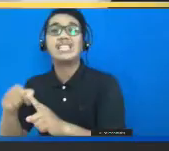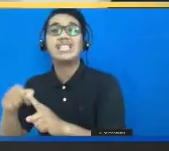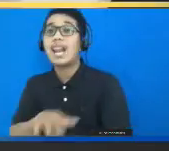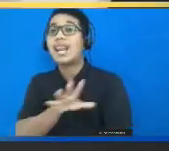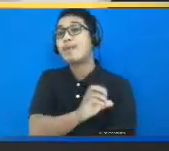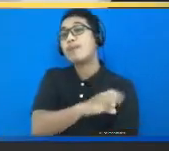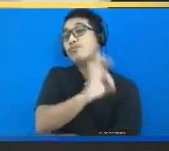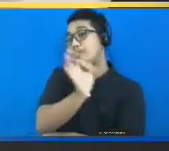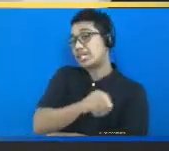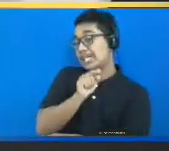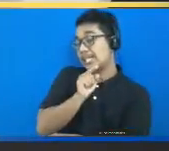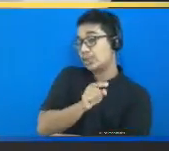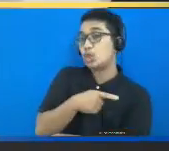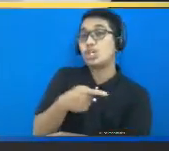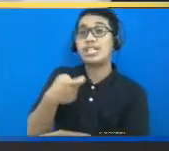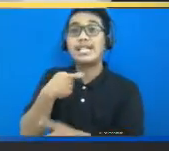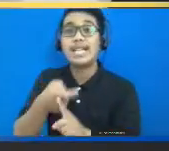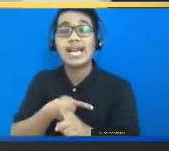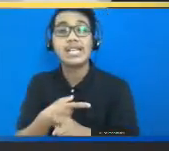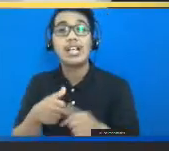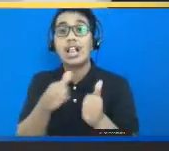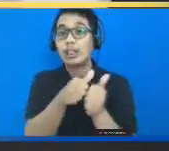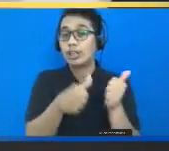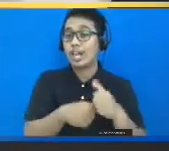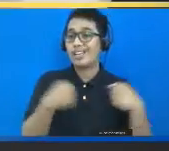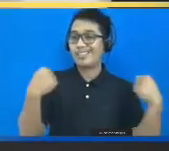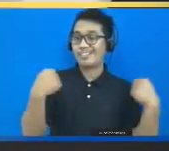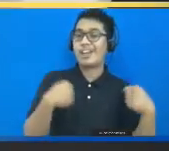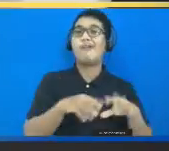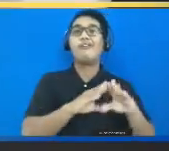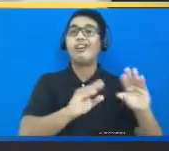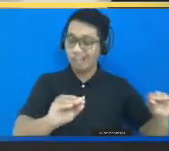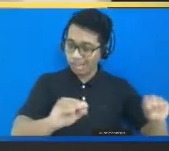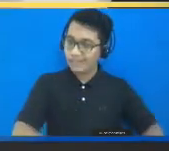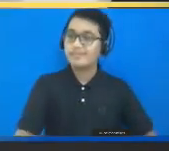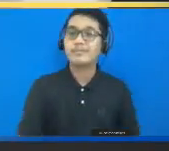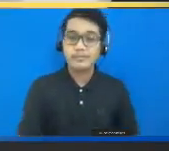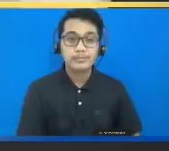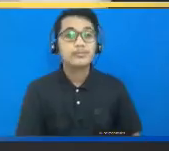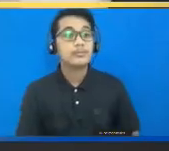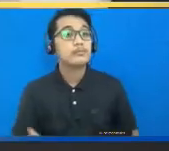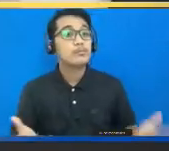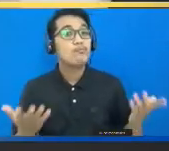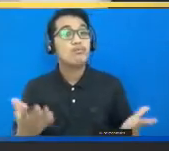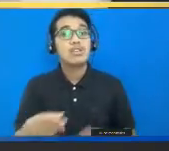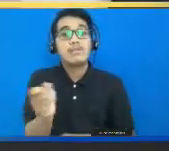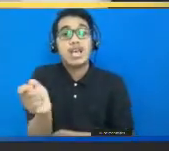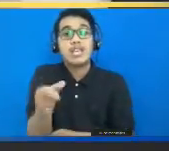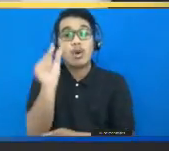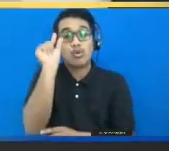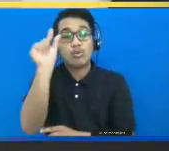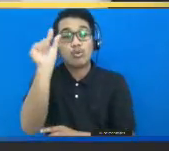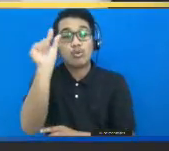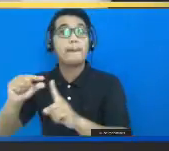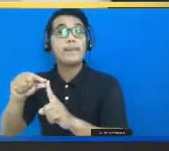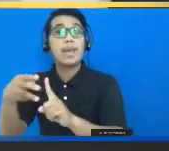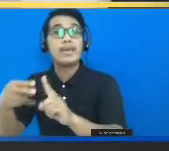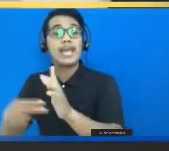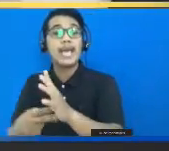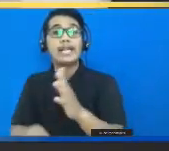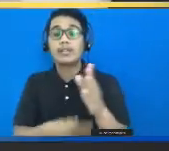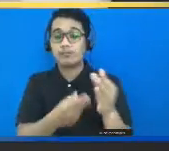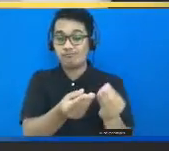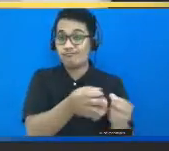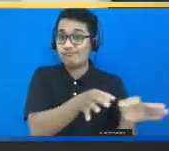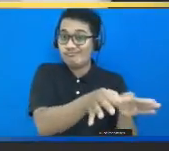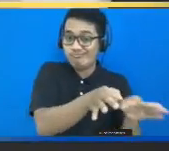gitu Jadi apakah mungkin mungkin ya apa biaya untuk untuk apa di APBN untuk untuk infrastruktur